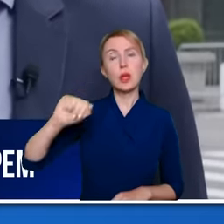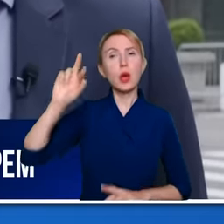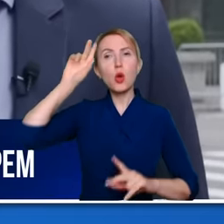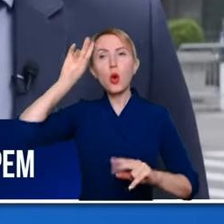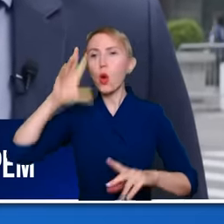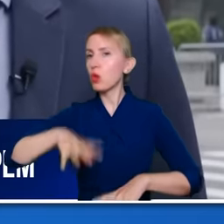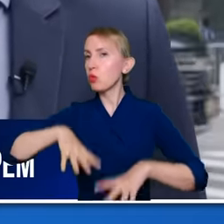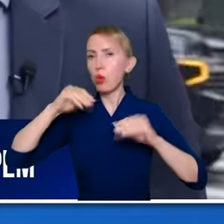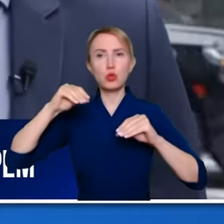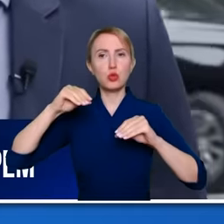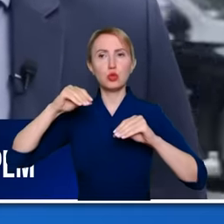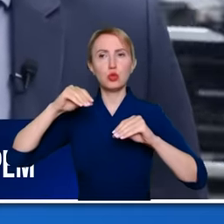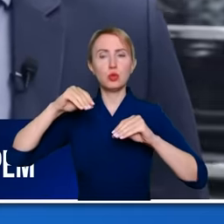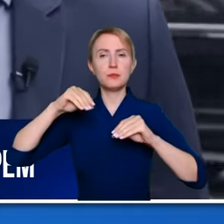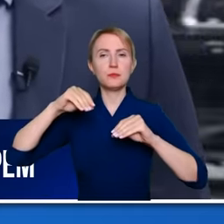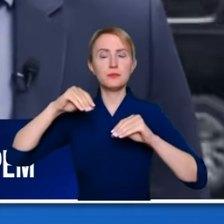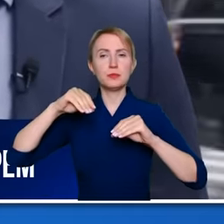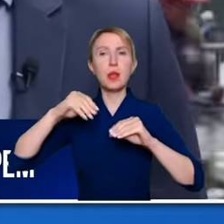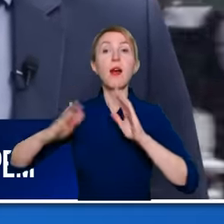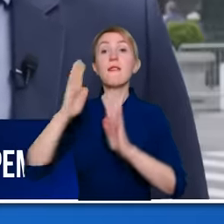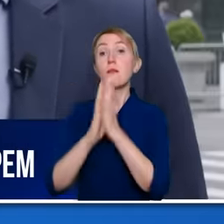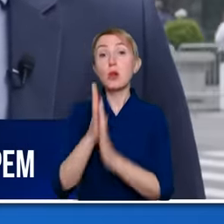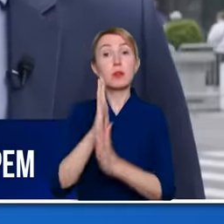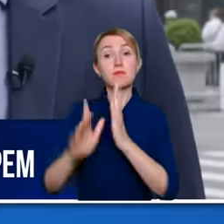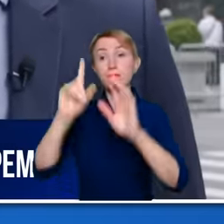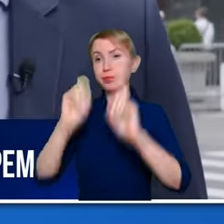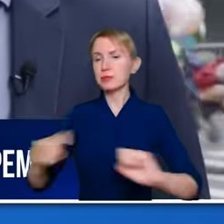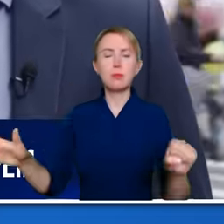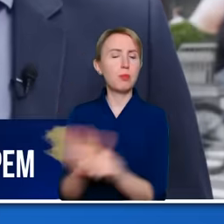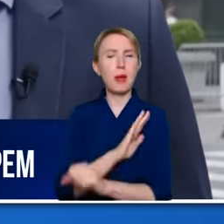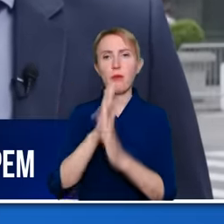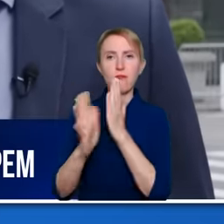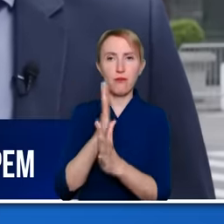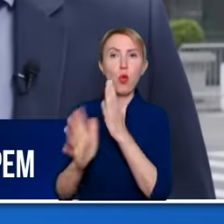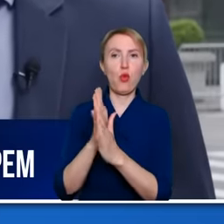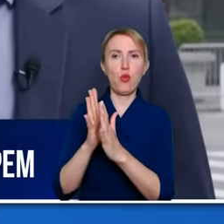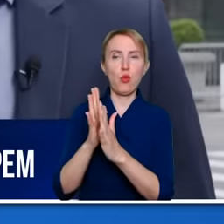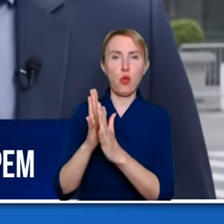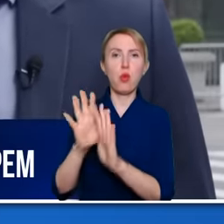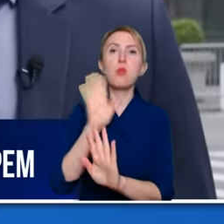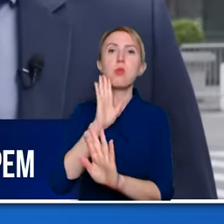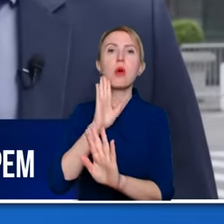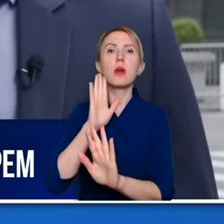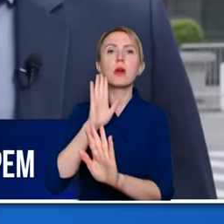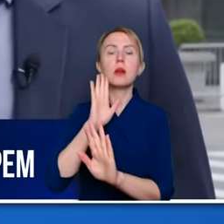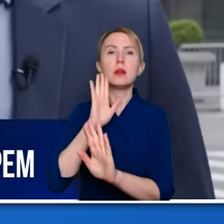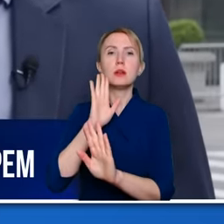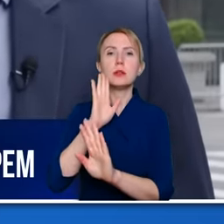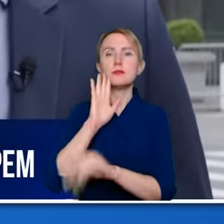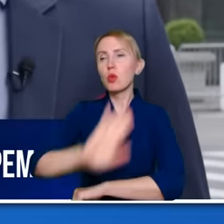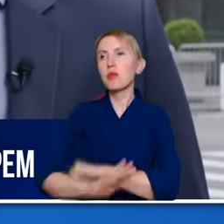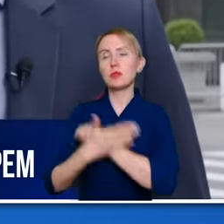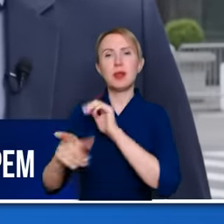samego początku tej wojny, wybuchu pełnoskalowej wojny, jako orędownik wsparcia